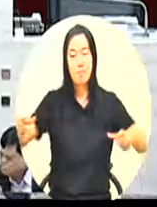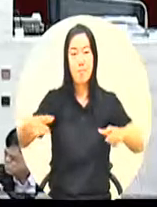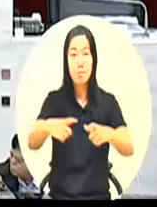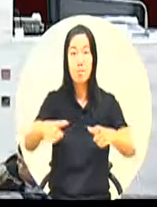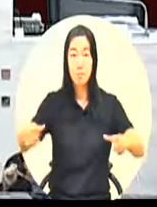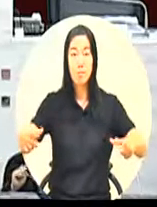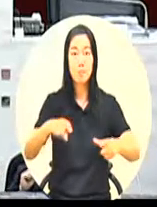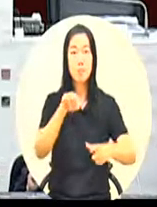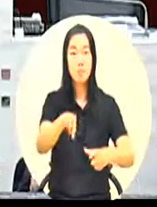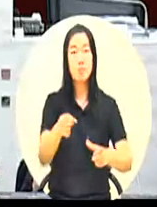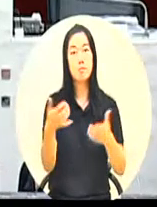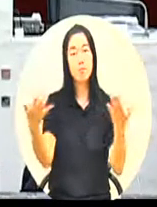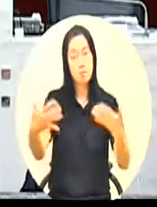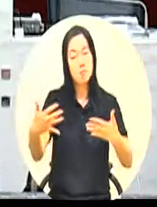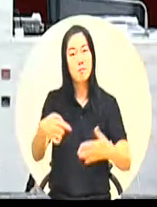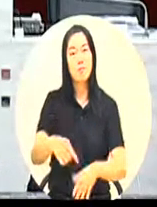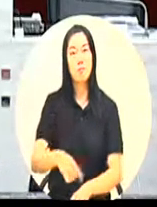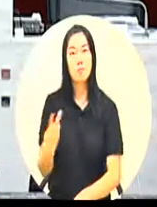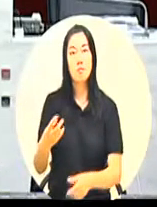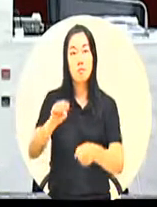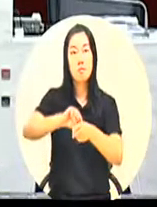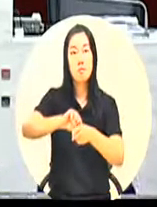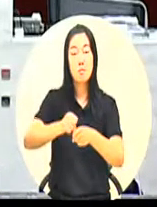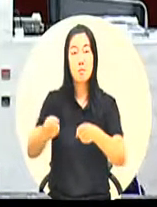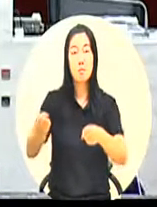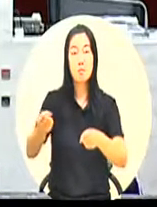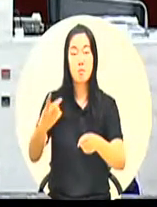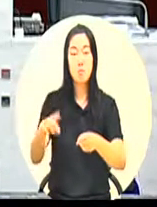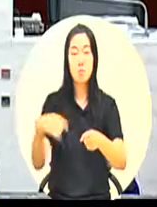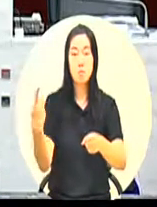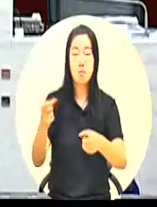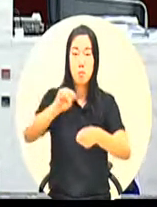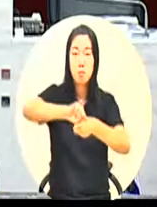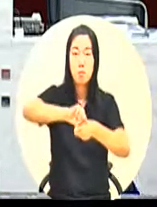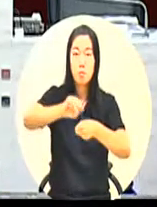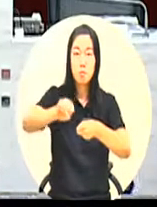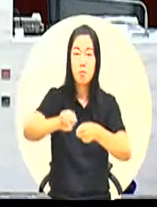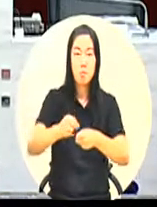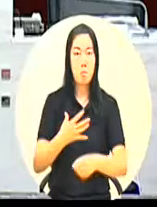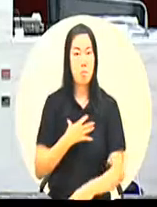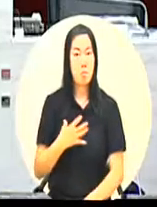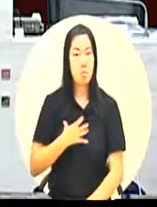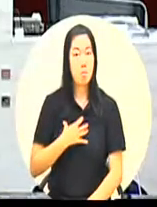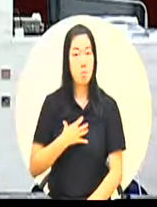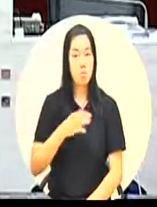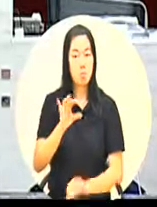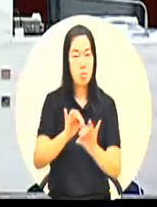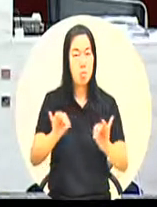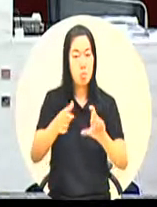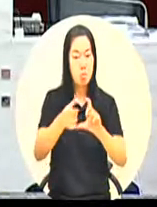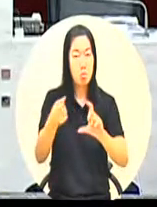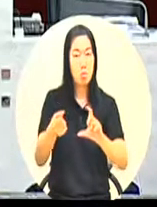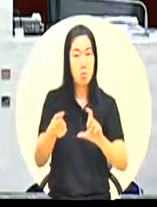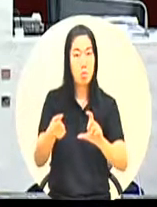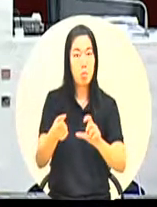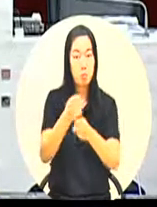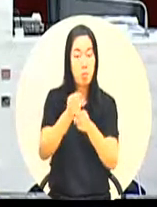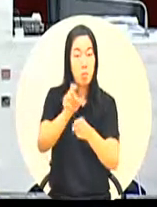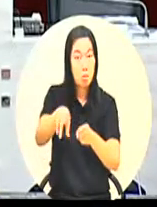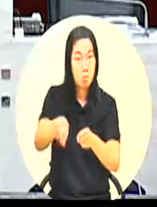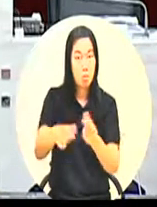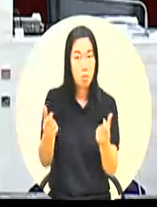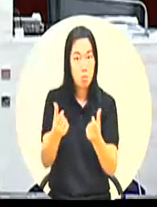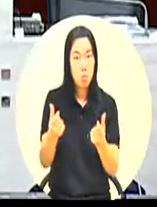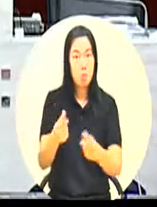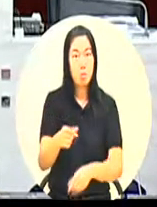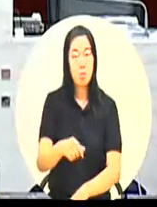大，要不要加入不安全地区所生产的食品，像革